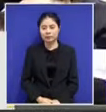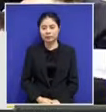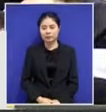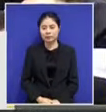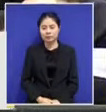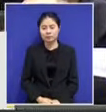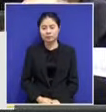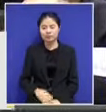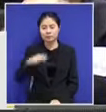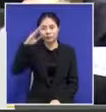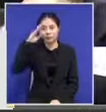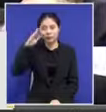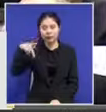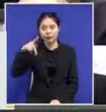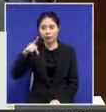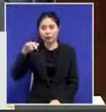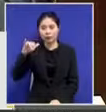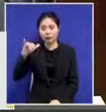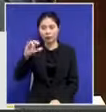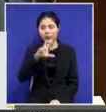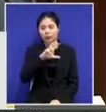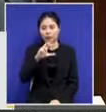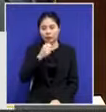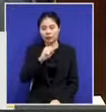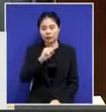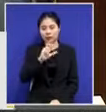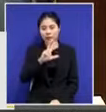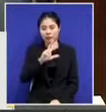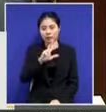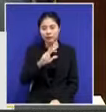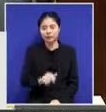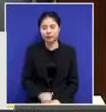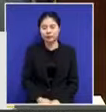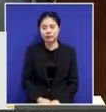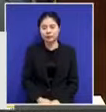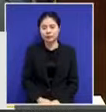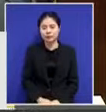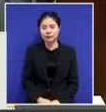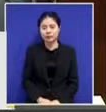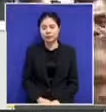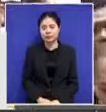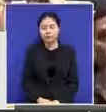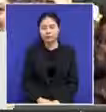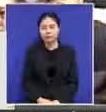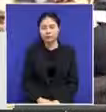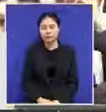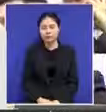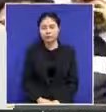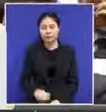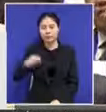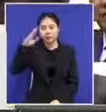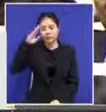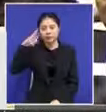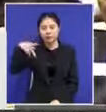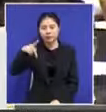พลเอกประยุทธ์จันทร์โอชาครับ 313นางประยูนเหล่าสายเชื้อ พลเอกประยุทธ์จันทร์โอช